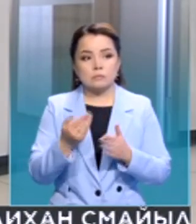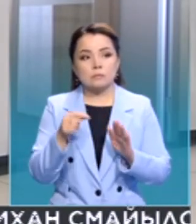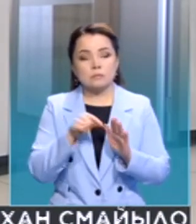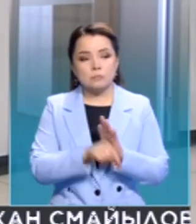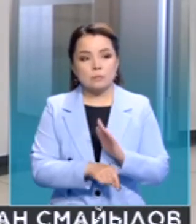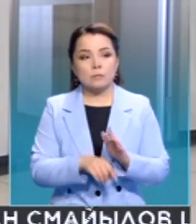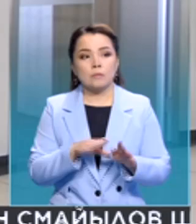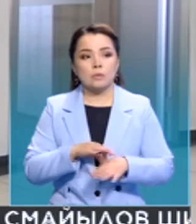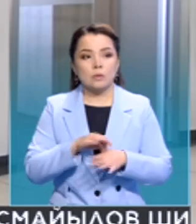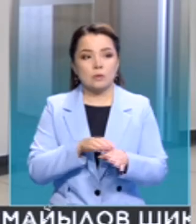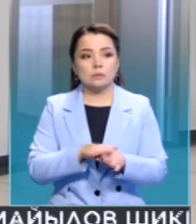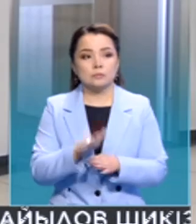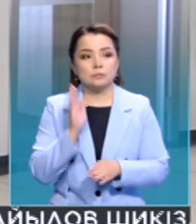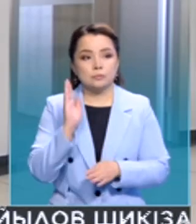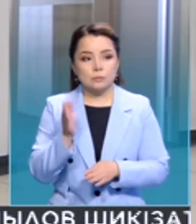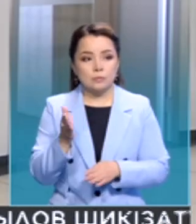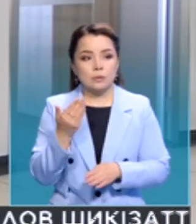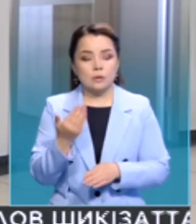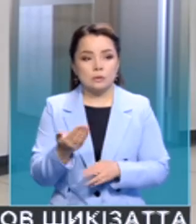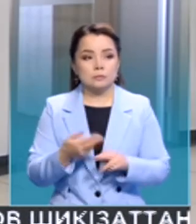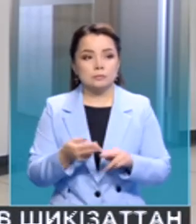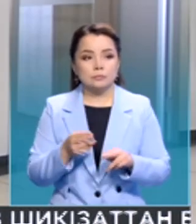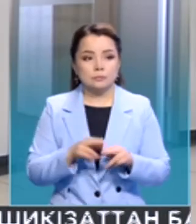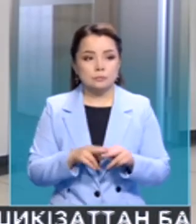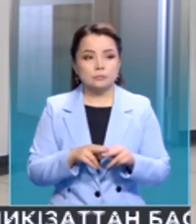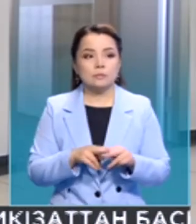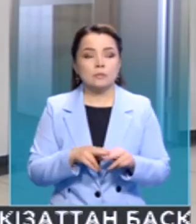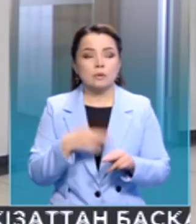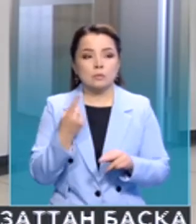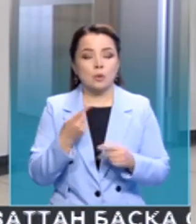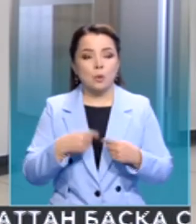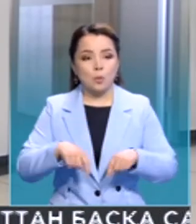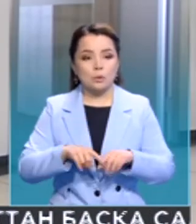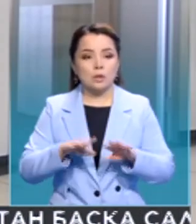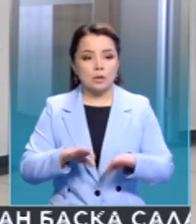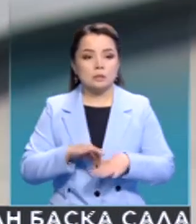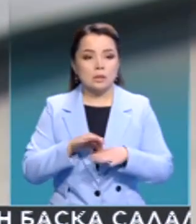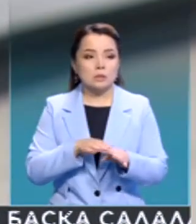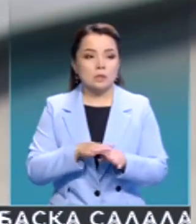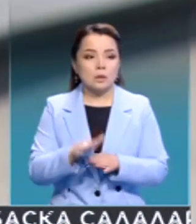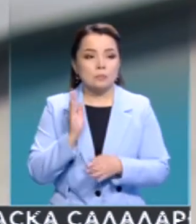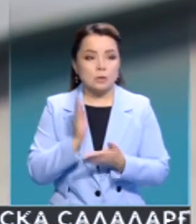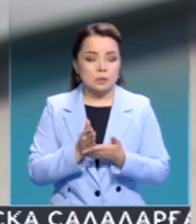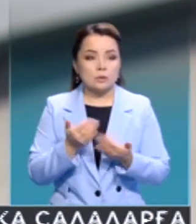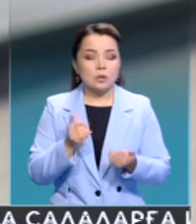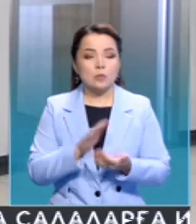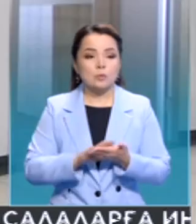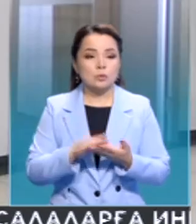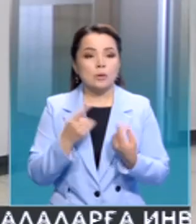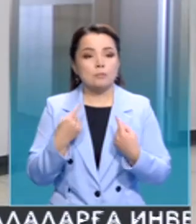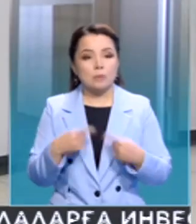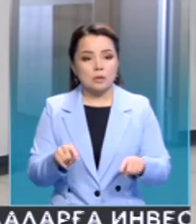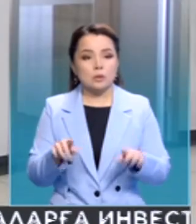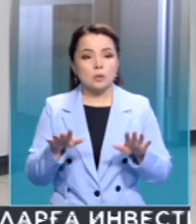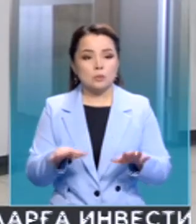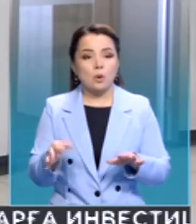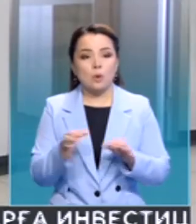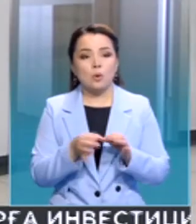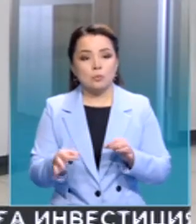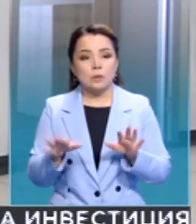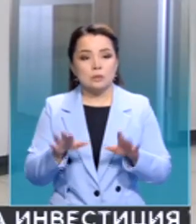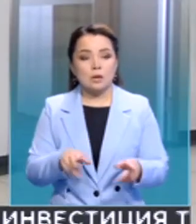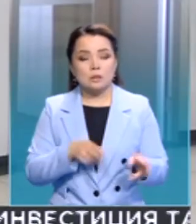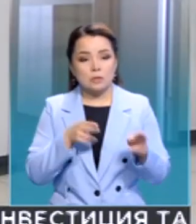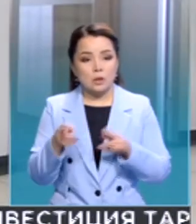ол жүретін болса, онда ол бір округтің ішінде жүр деп есептеледі. Егер ол мүлдем басқа өңірге, басқа облысқа барам